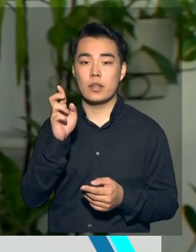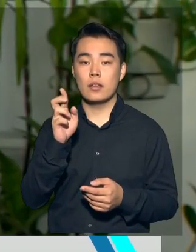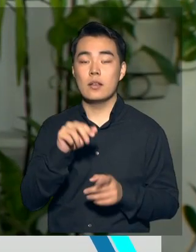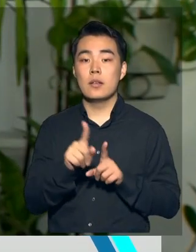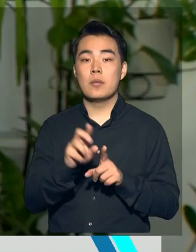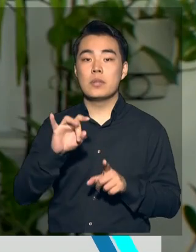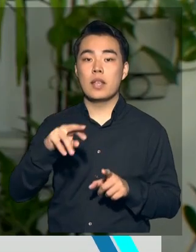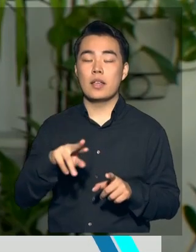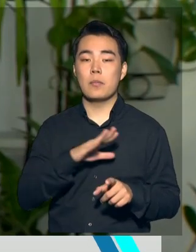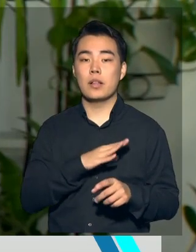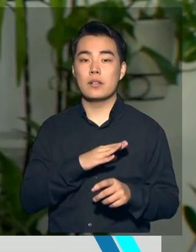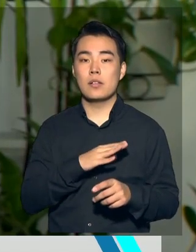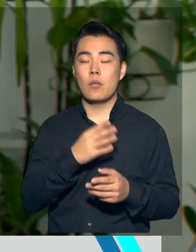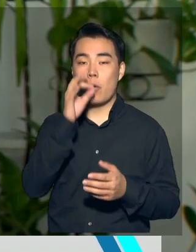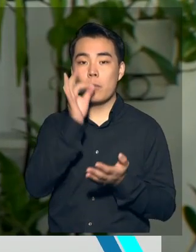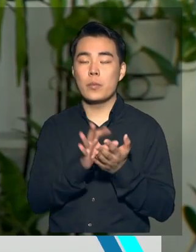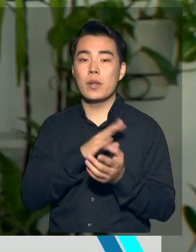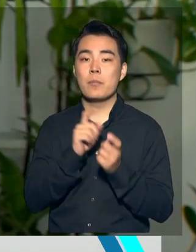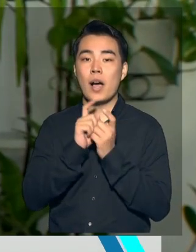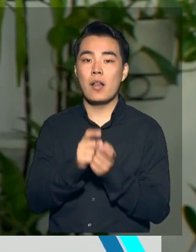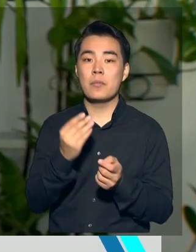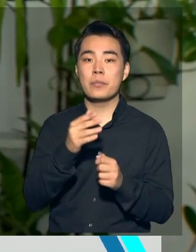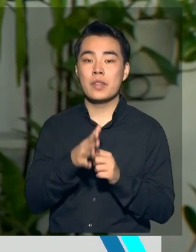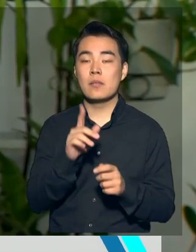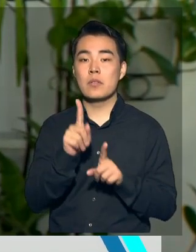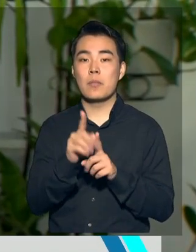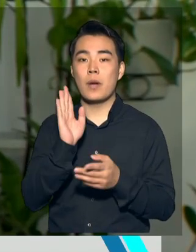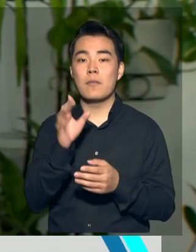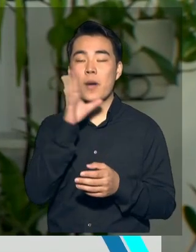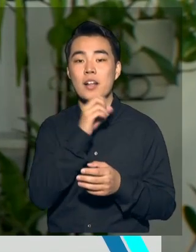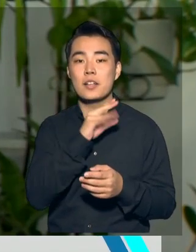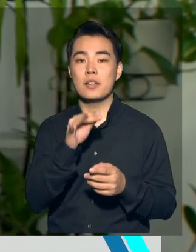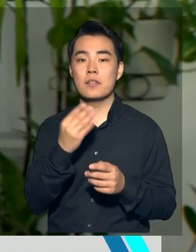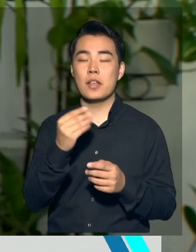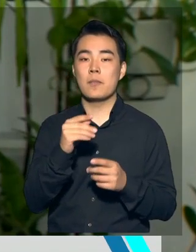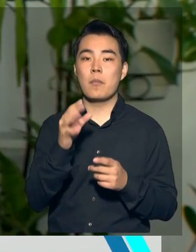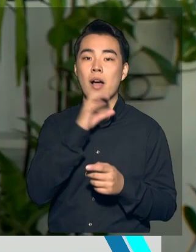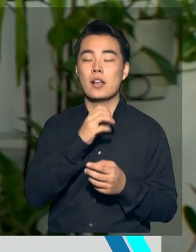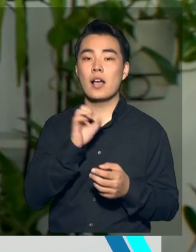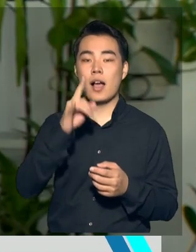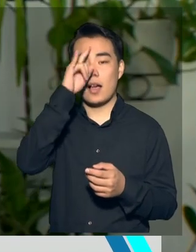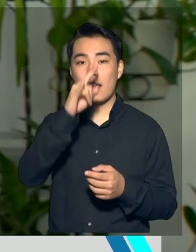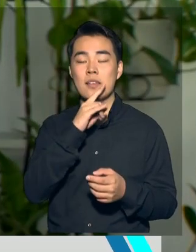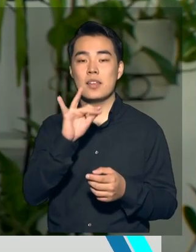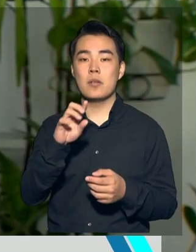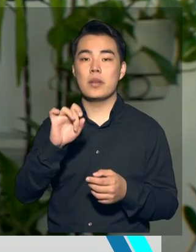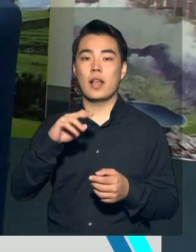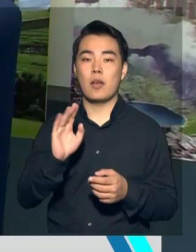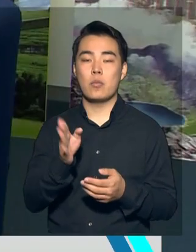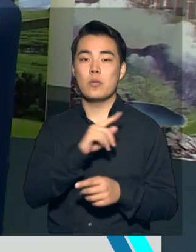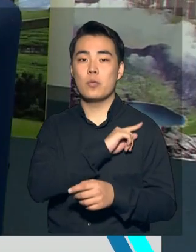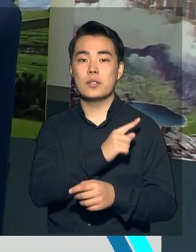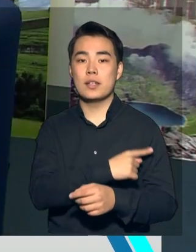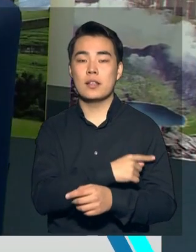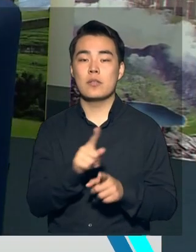Великобритания имеет передовой опыт в борьбе с отмыванием денег и финансовым мошенничестве как Казахстан и Великобритания будут